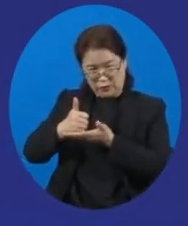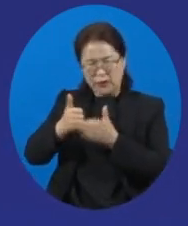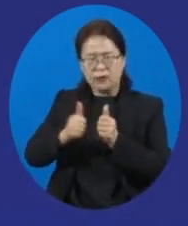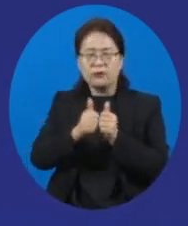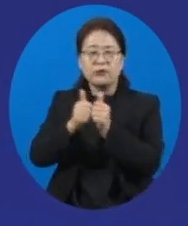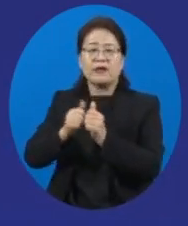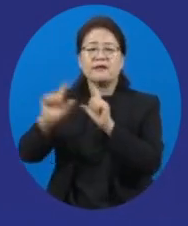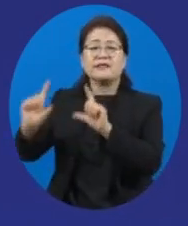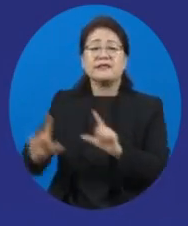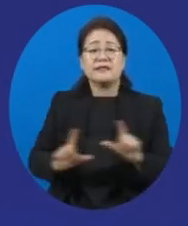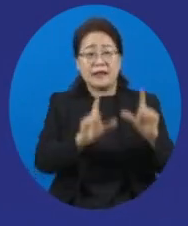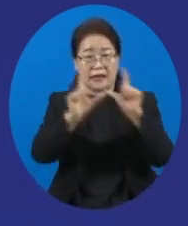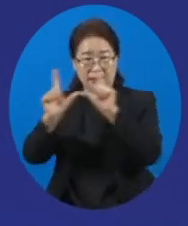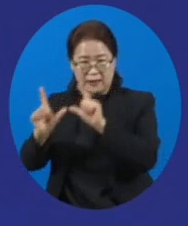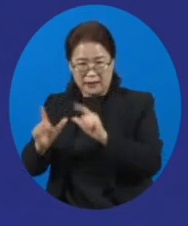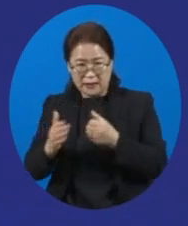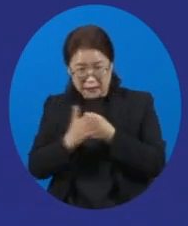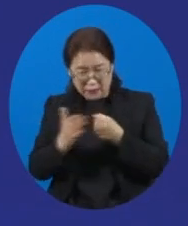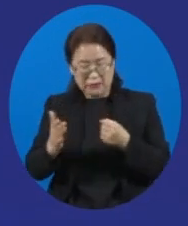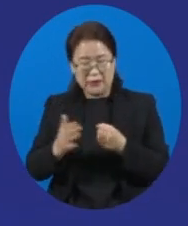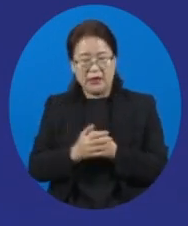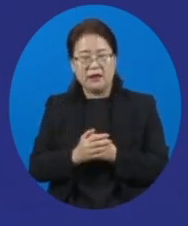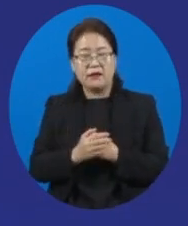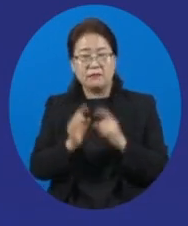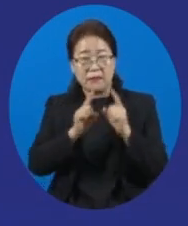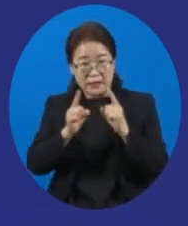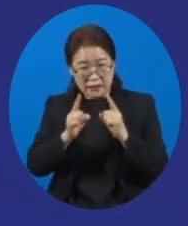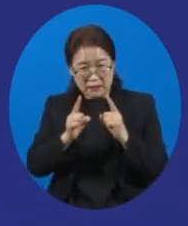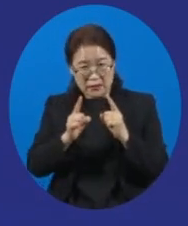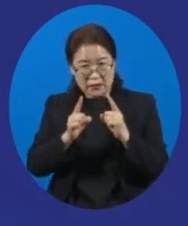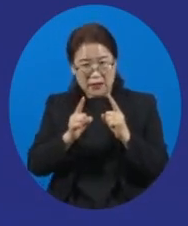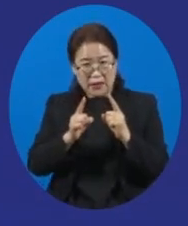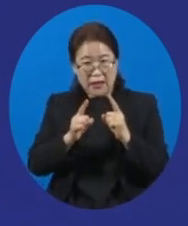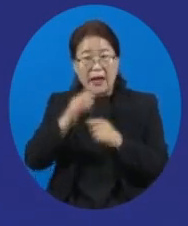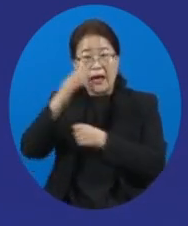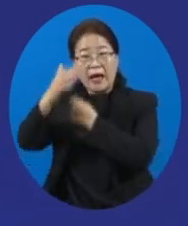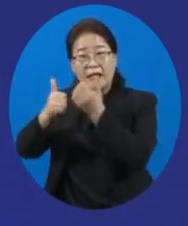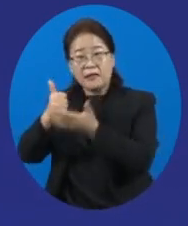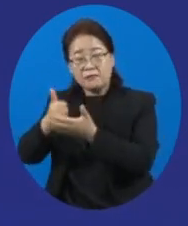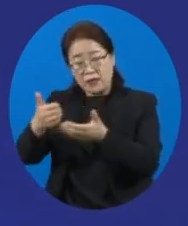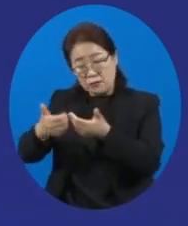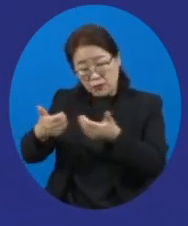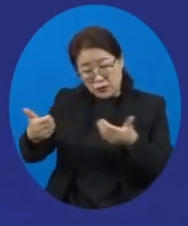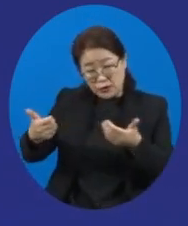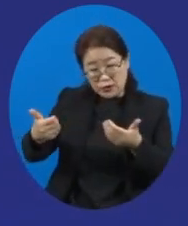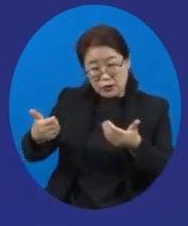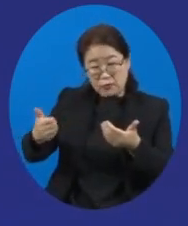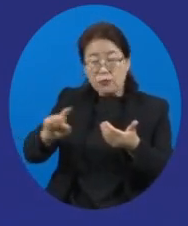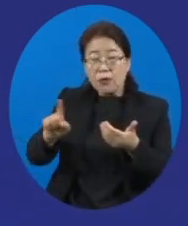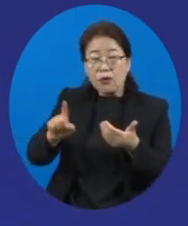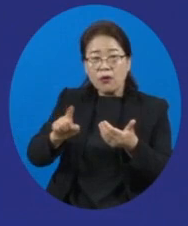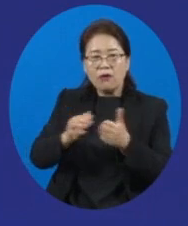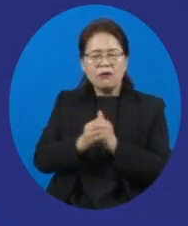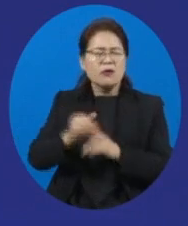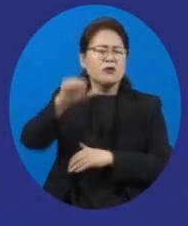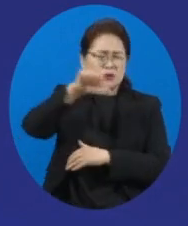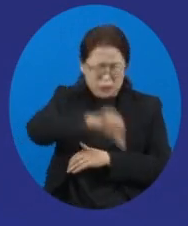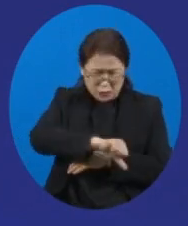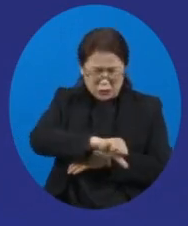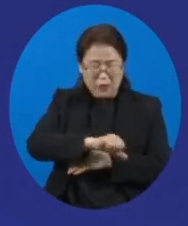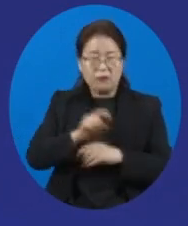때문이죠. 그래서 성경은 하나님과 멀어지는 것을 뭐라고 말해요? 저주라고